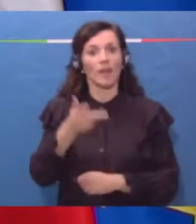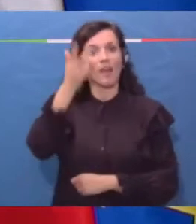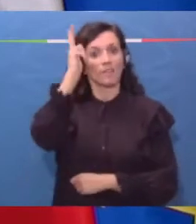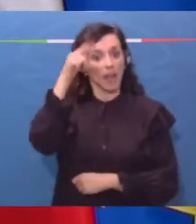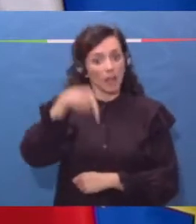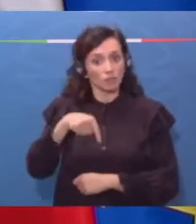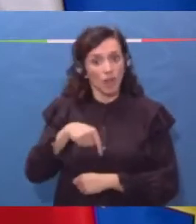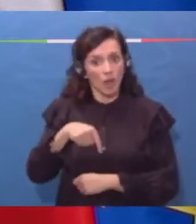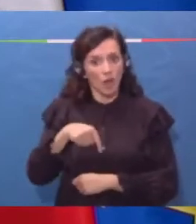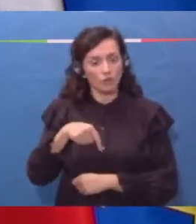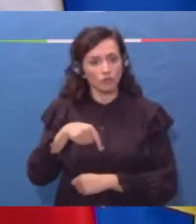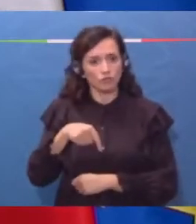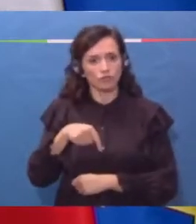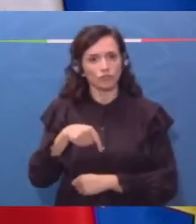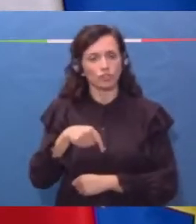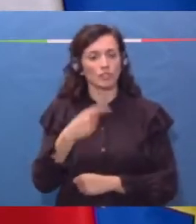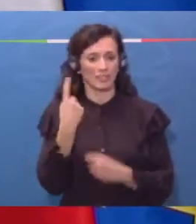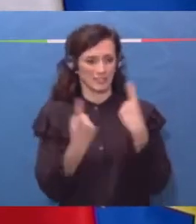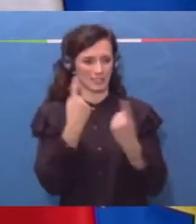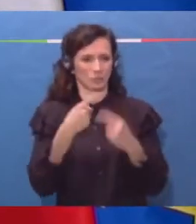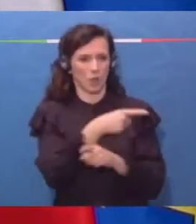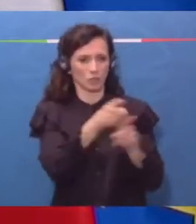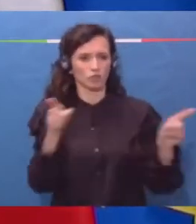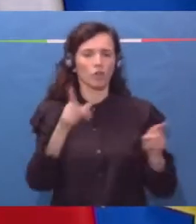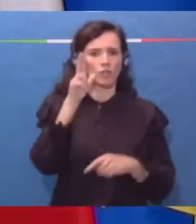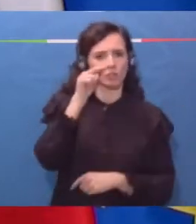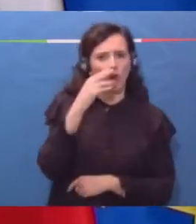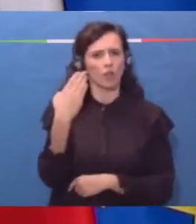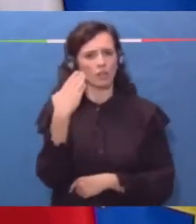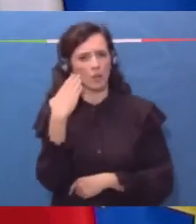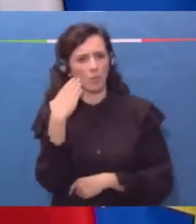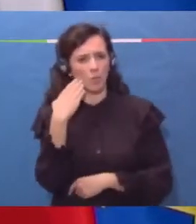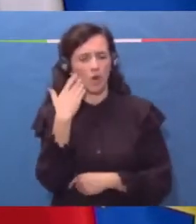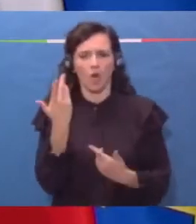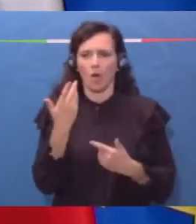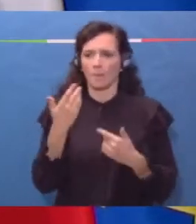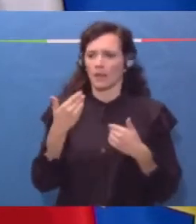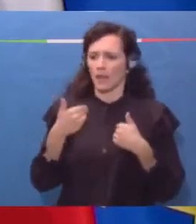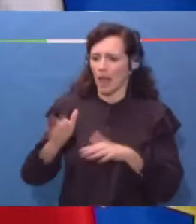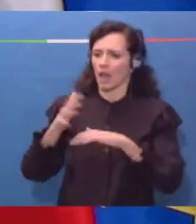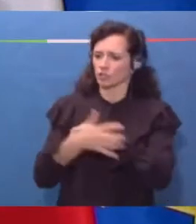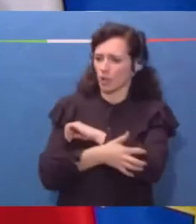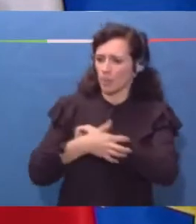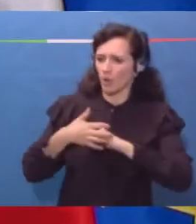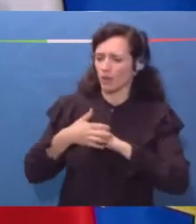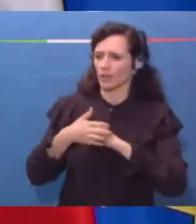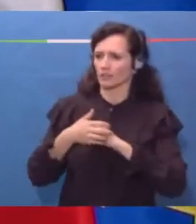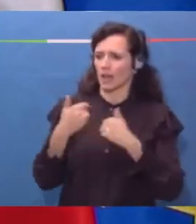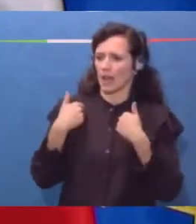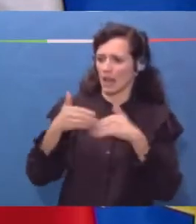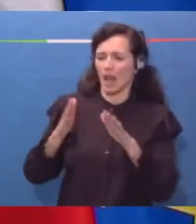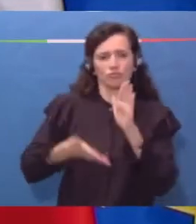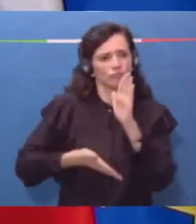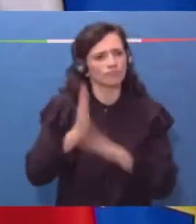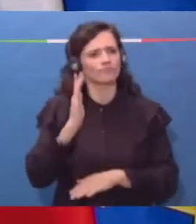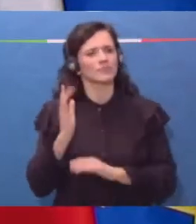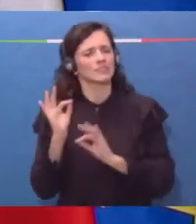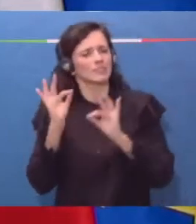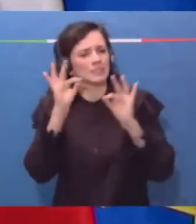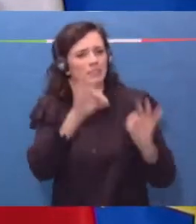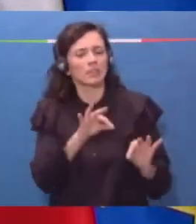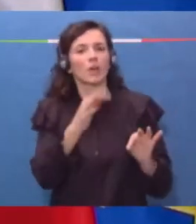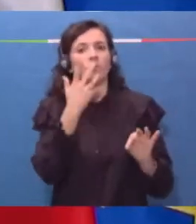per queste donne, questi uomini che lasciano la miseria del proprio paese e cercano di raggiungere il